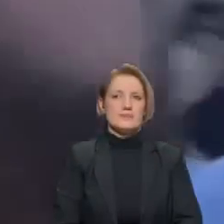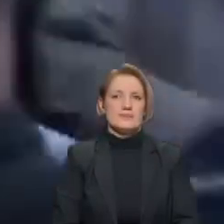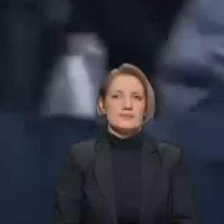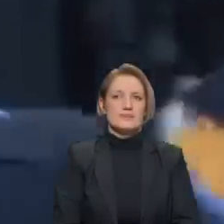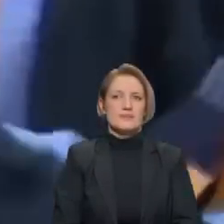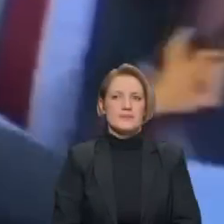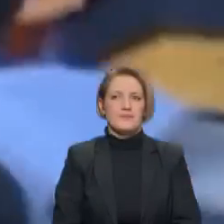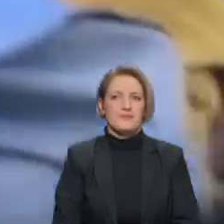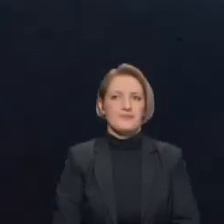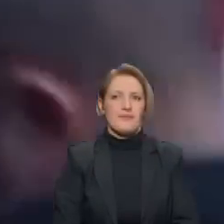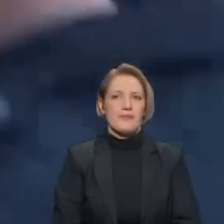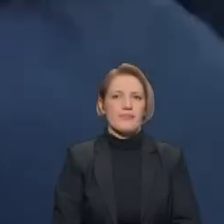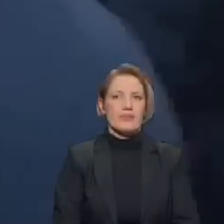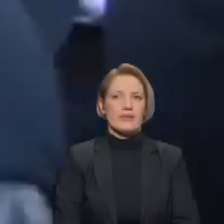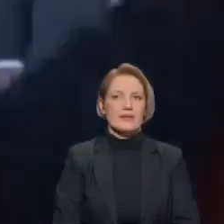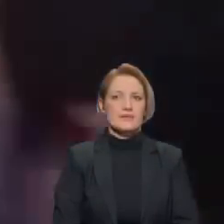Tuğçe.